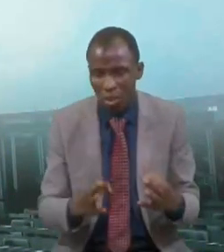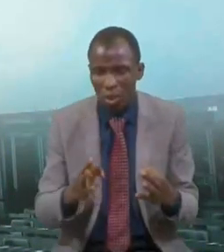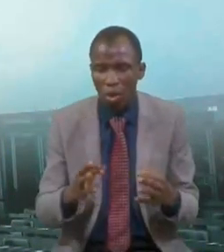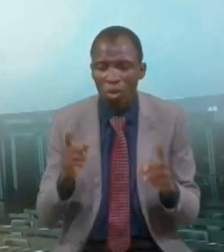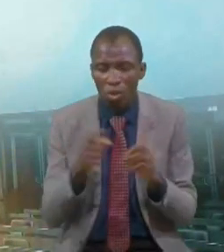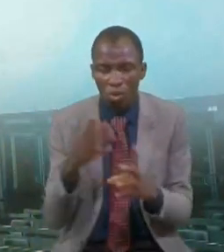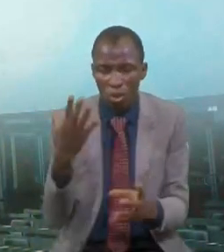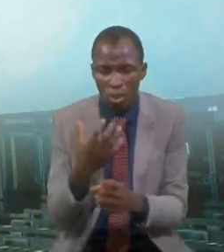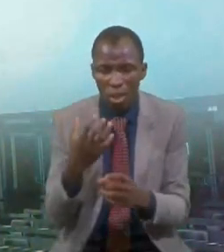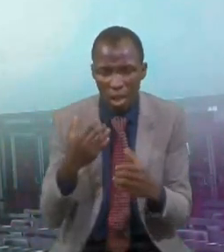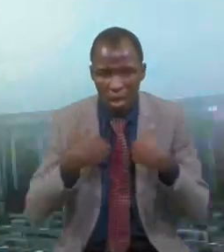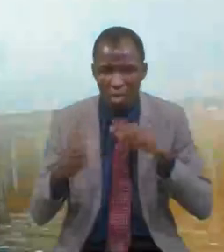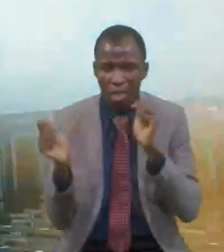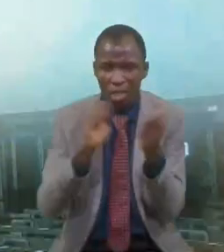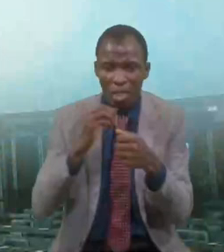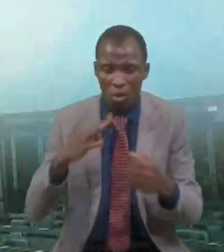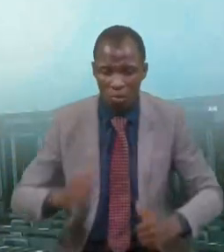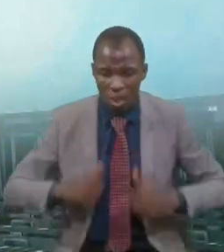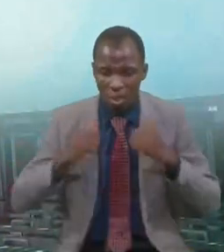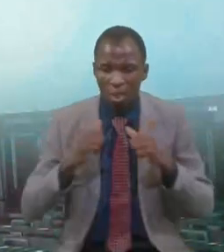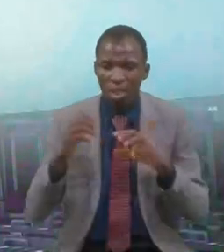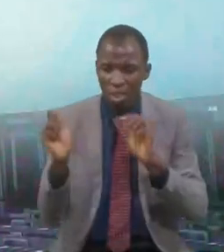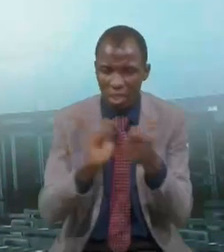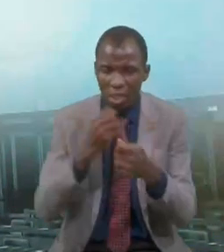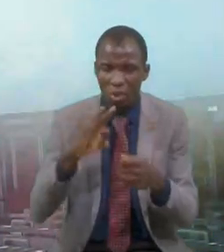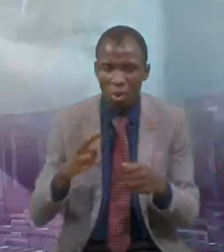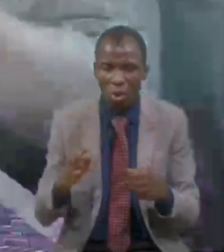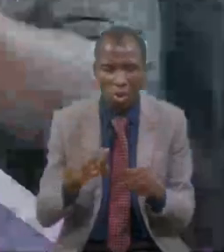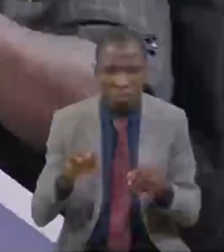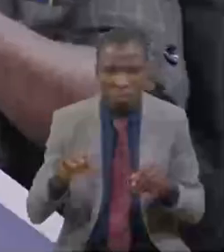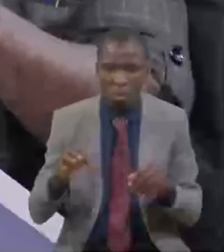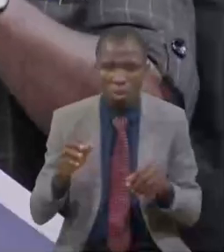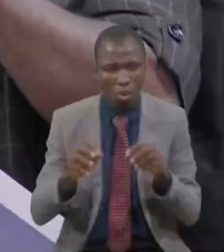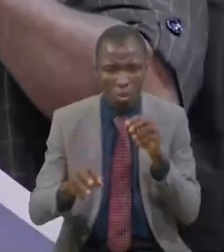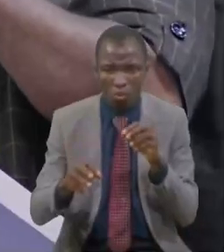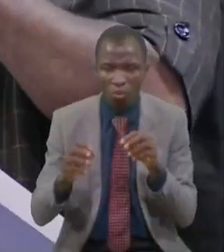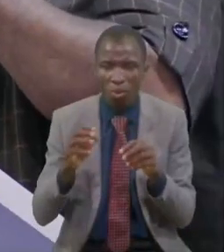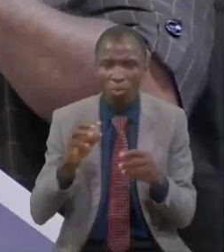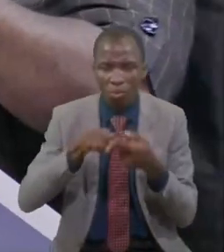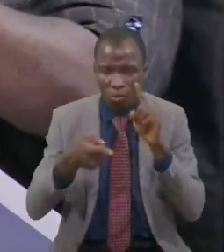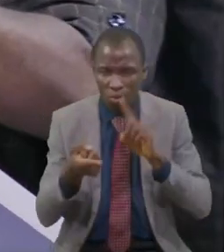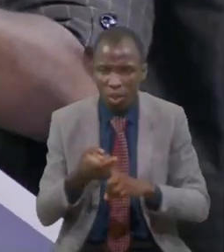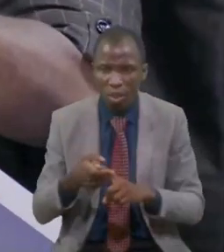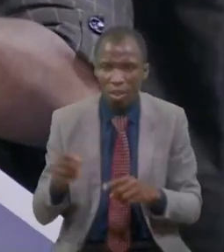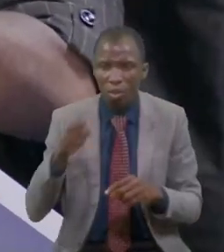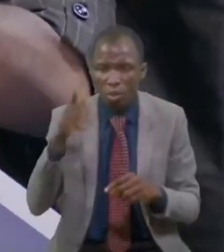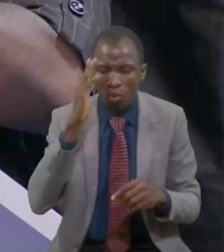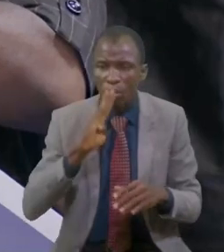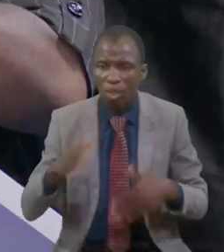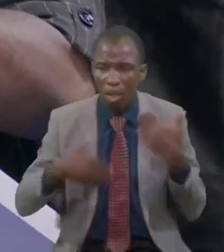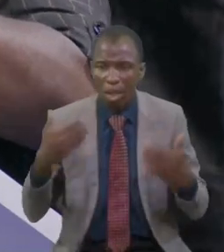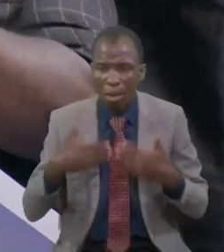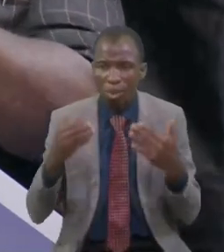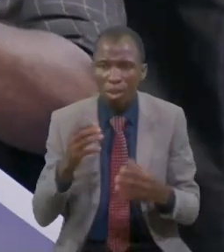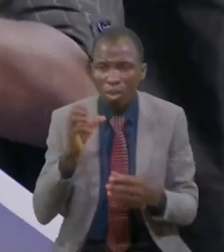d'adresse un changement de compagnie être transporter des